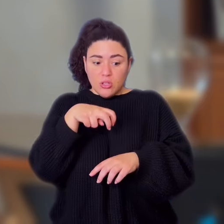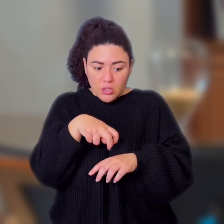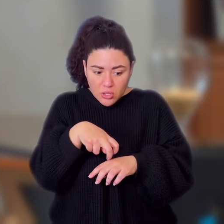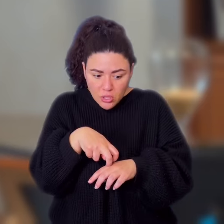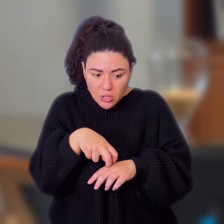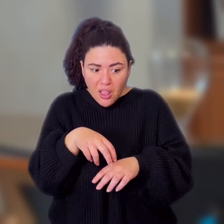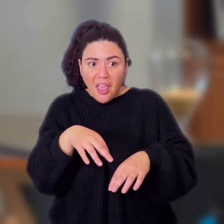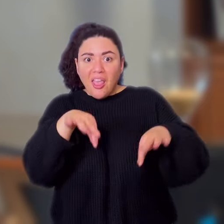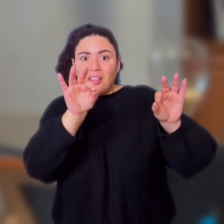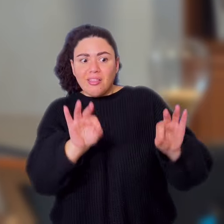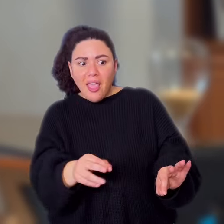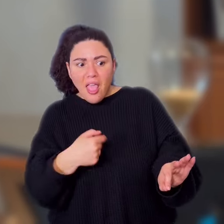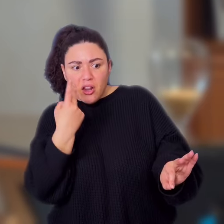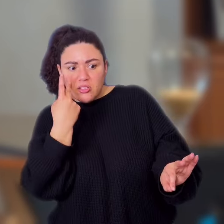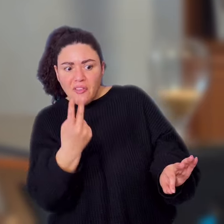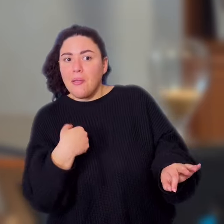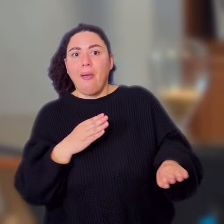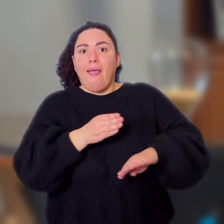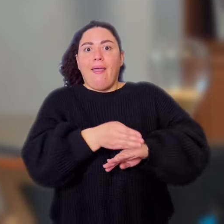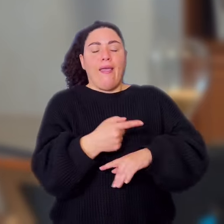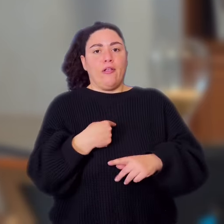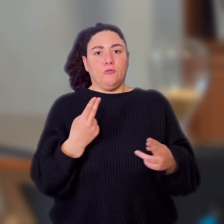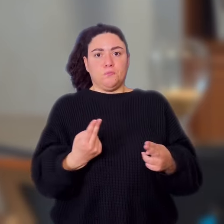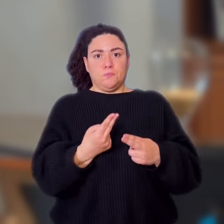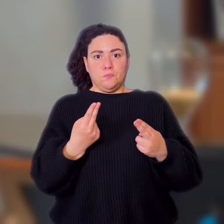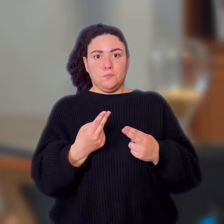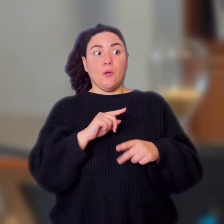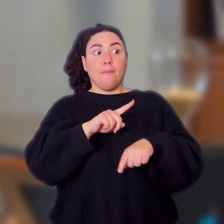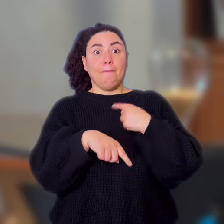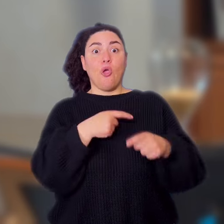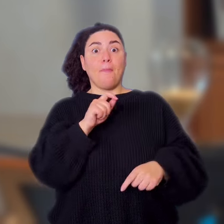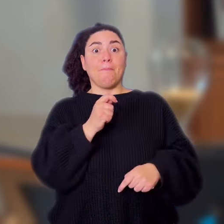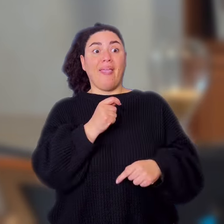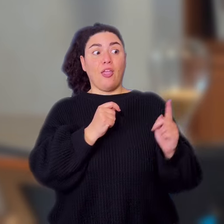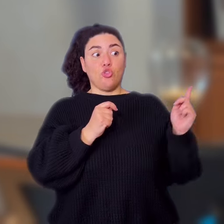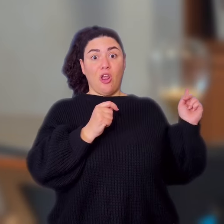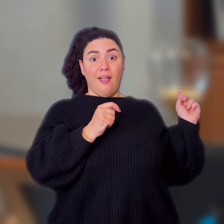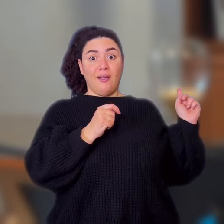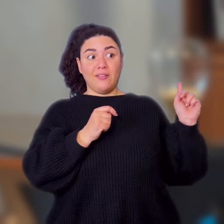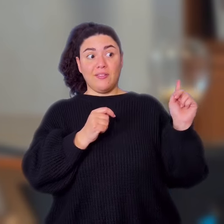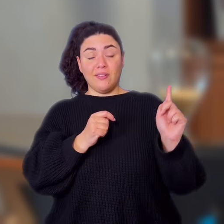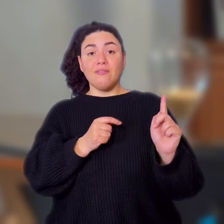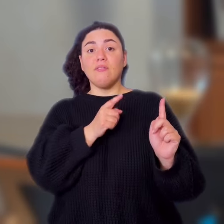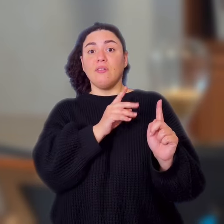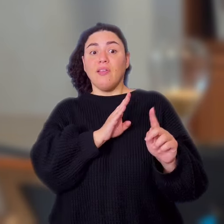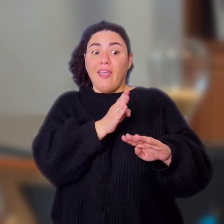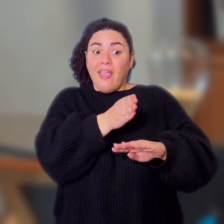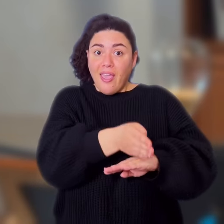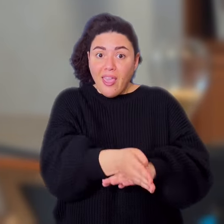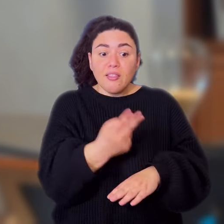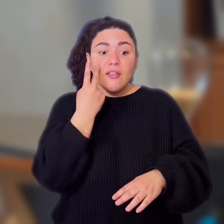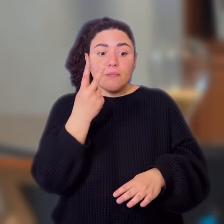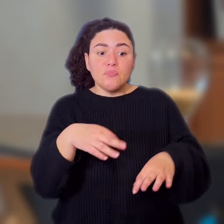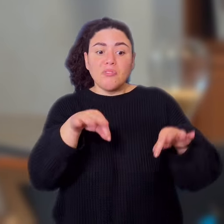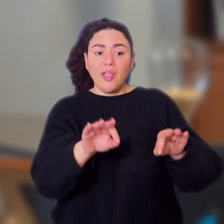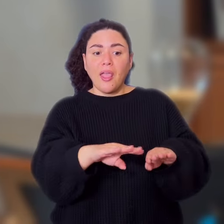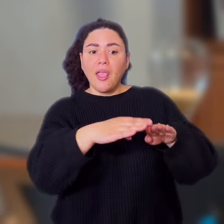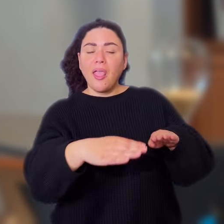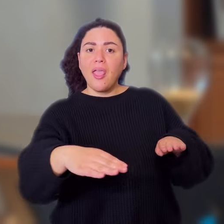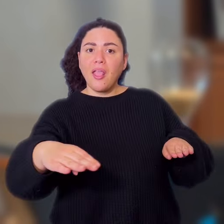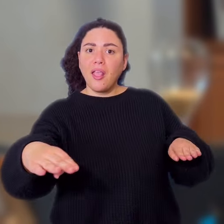teli posati là ma non entrò poi successivamente quando arriva Pietro si dice che entrò nel Sepolcro osservò i